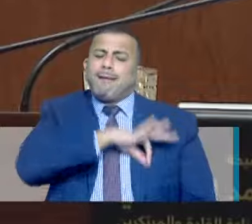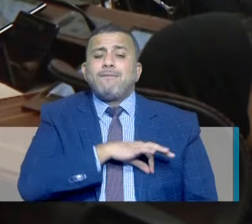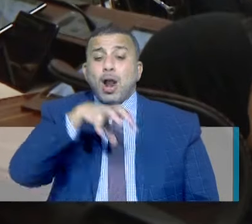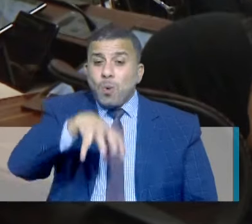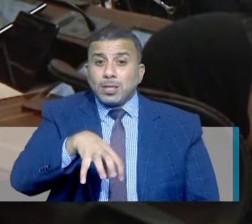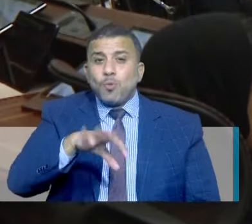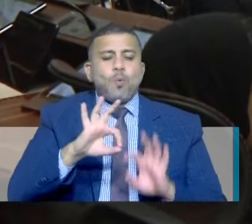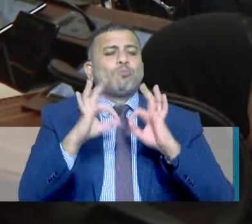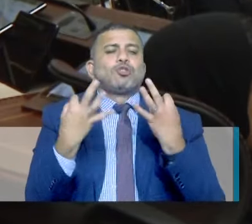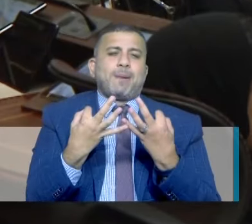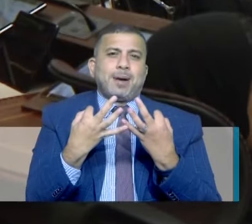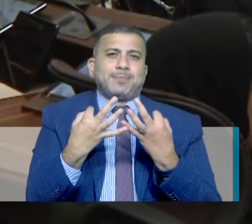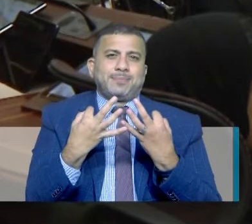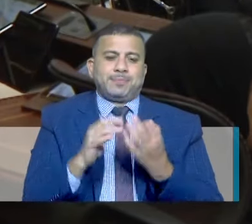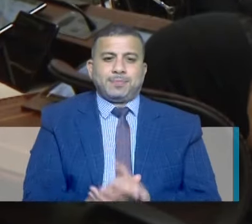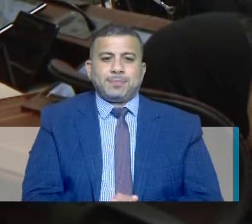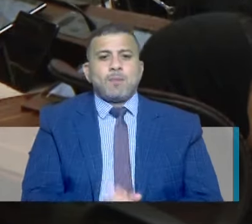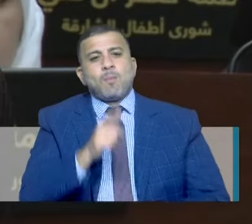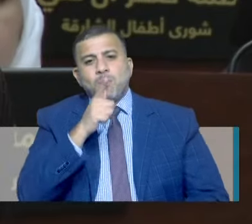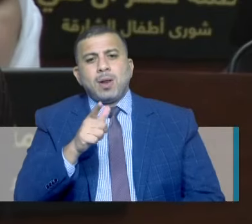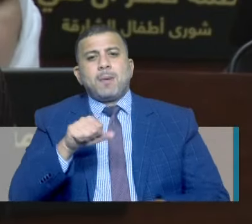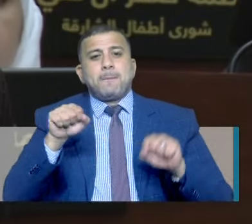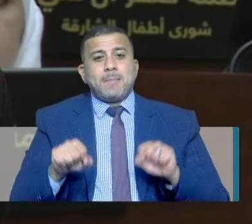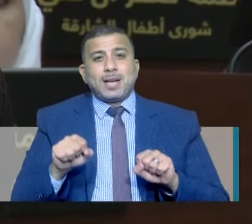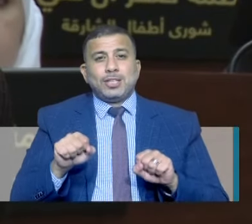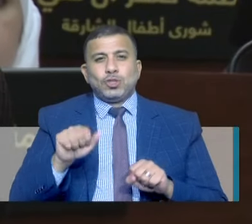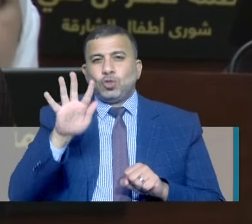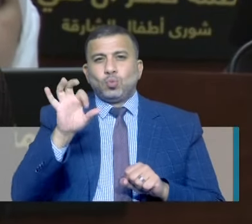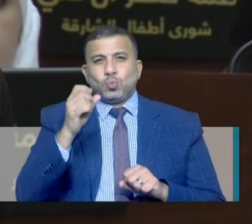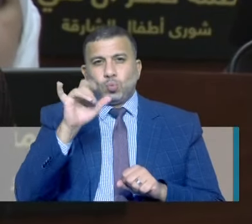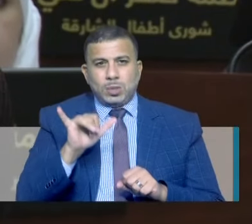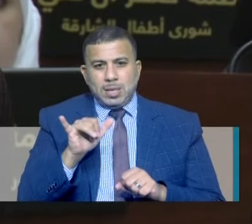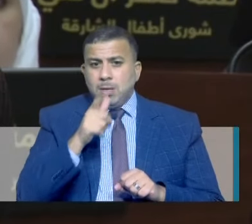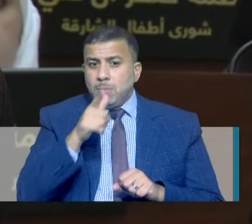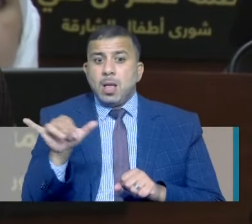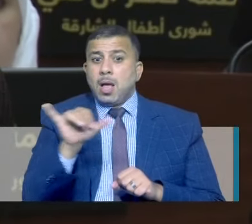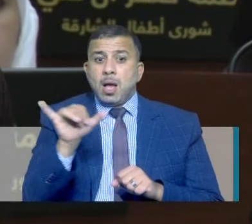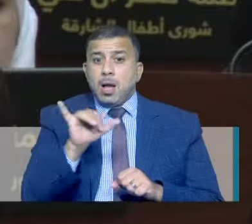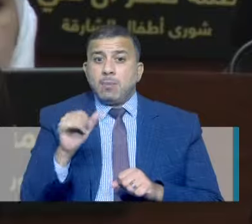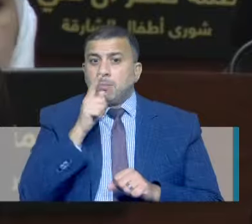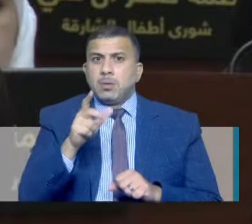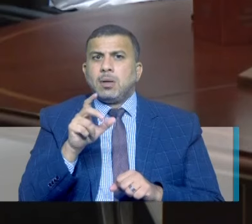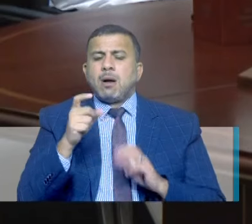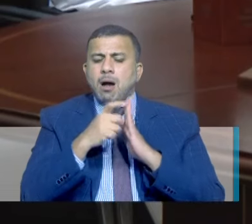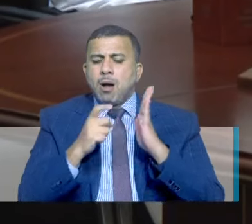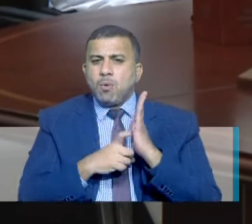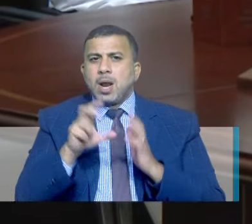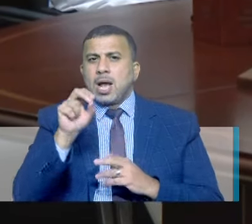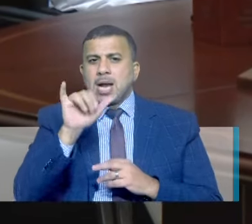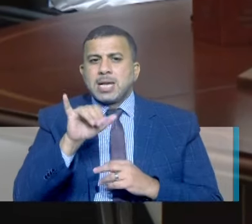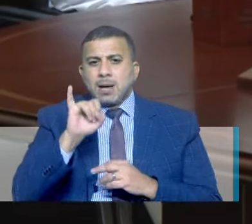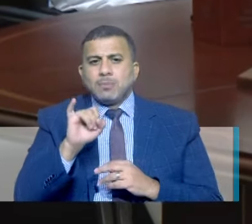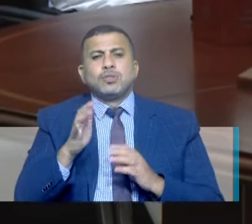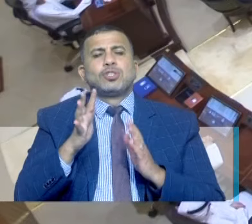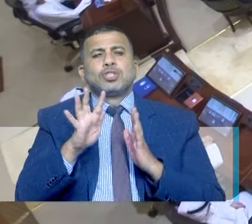والمجتمع. مداخلات أعضاء مجلس شورى أطفال الشارقة أكدت أهمية القيم والتشريعات في